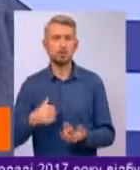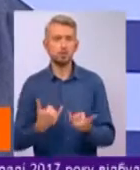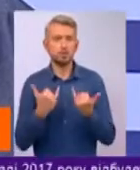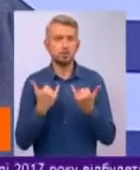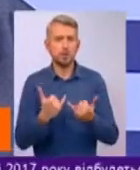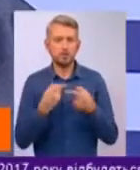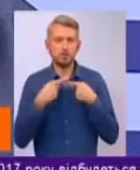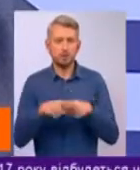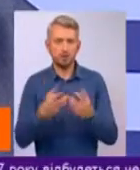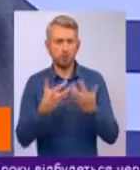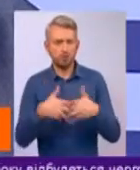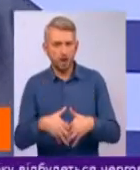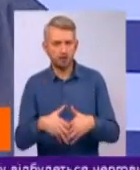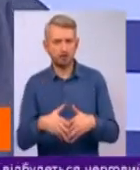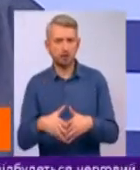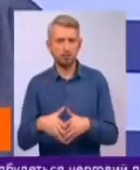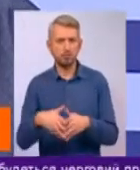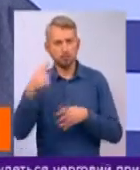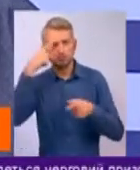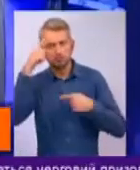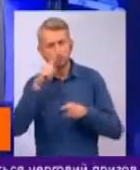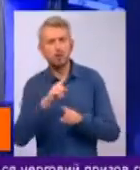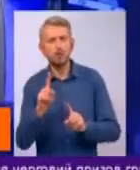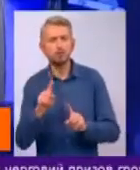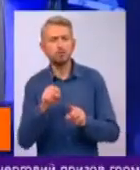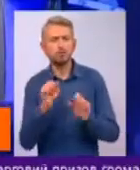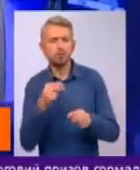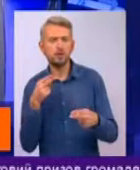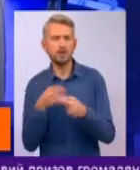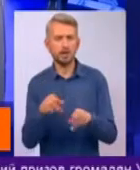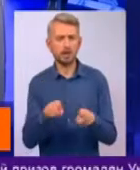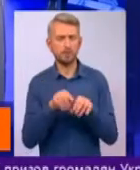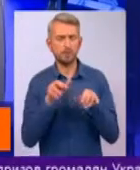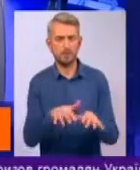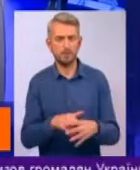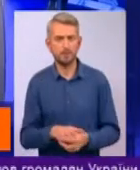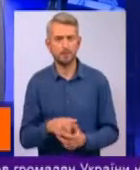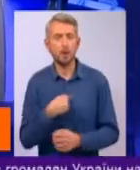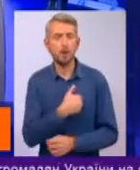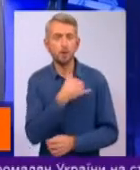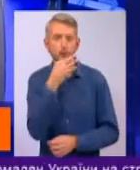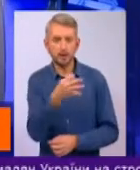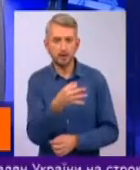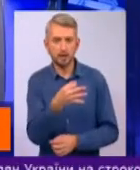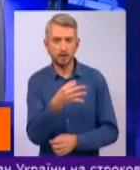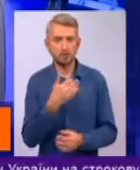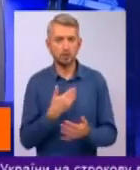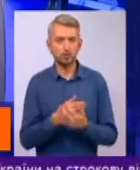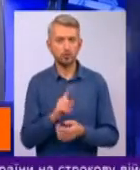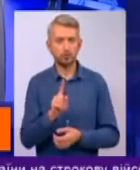сучасним технічним обладнанням, організаційними рішеннями, які би могли якось все-таки завадити таким діям. Я хочу сказати, от,